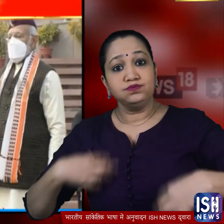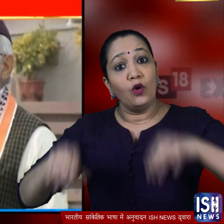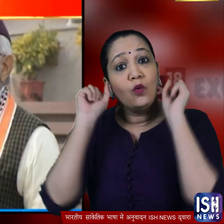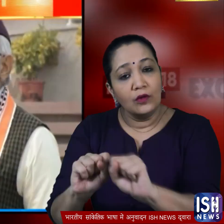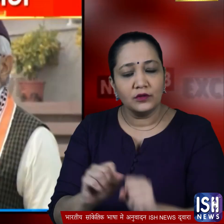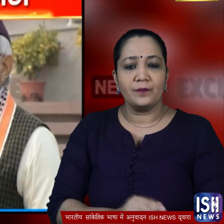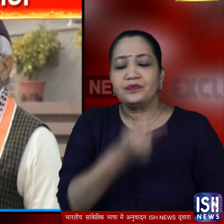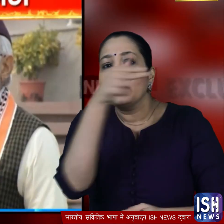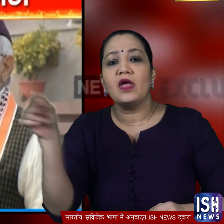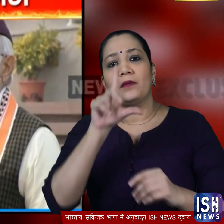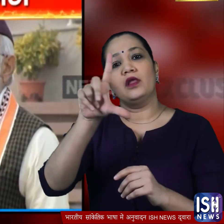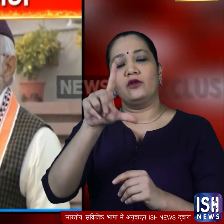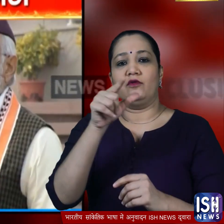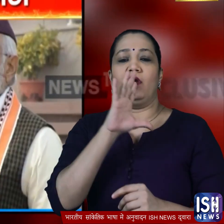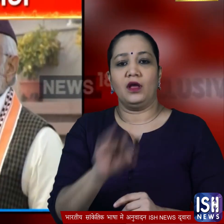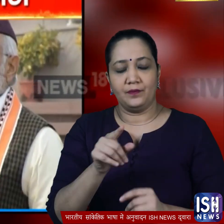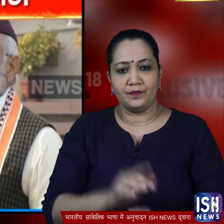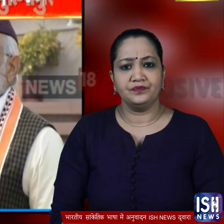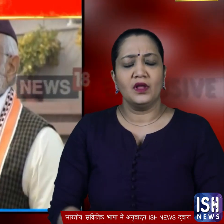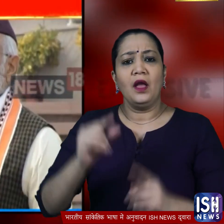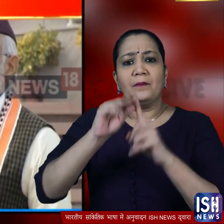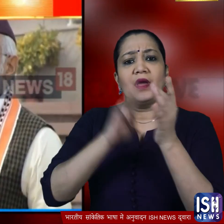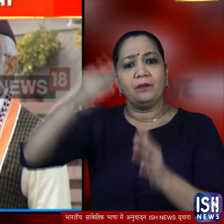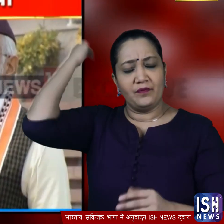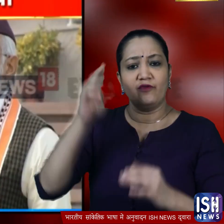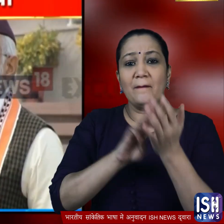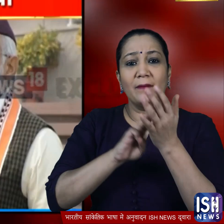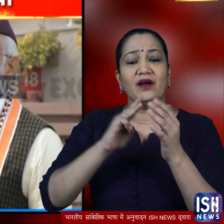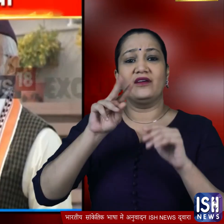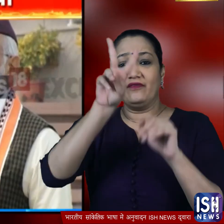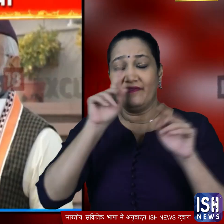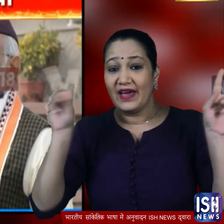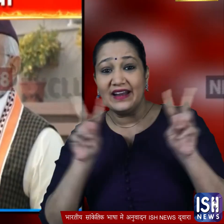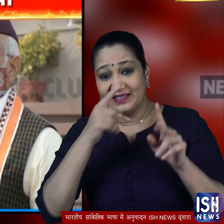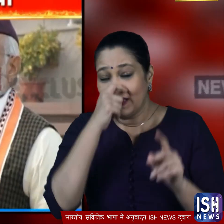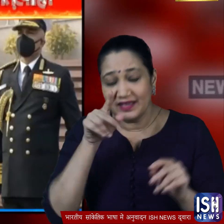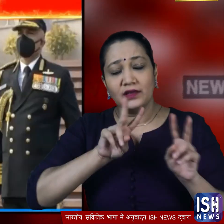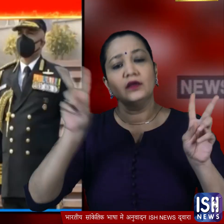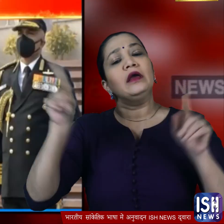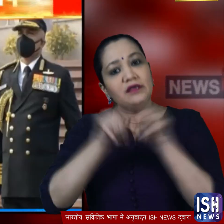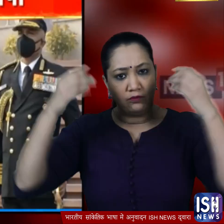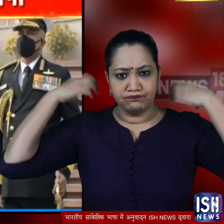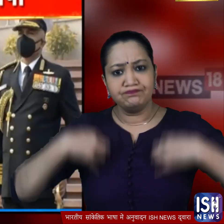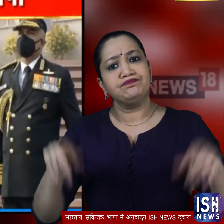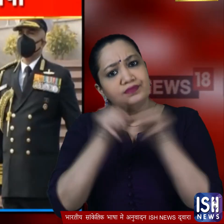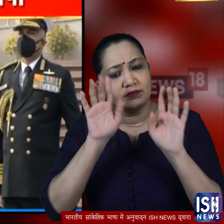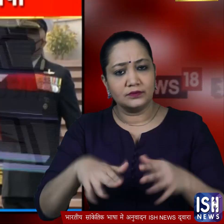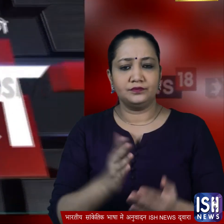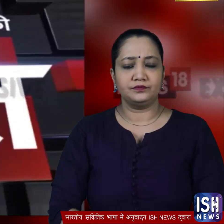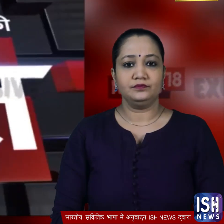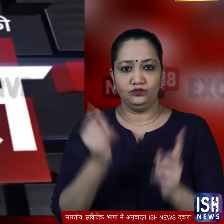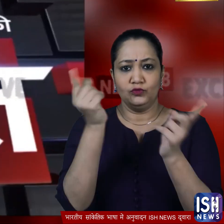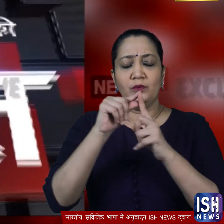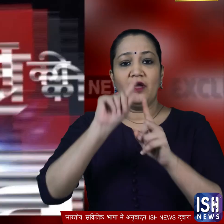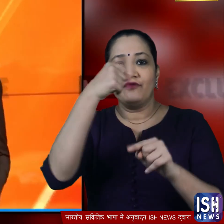गमछा पहना। इस गमछे का नाम लीरमफी है। पीएम पिछले साल दिसंबर के महीने में जब वाराणसी गए थे तो उस समय भी उन्होंने ऐसा ही गमछा पहना